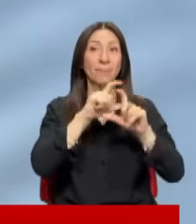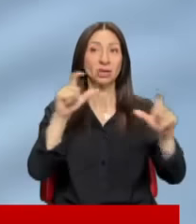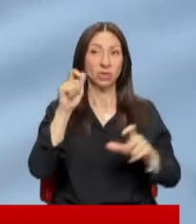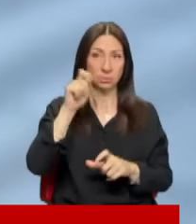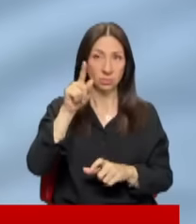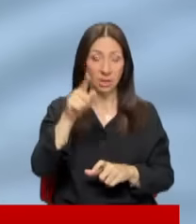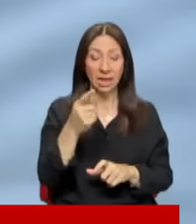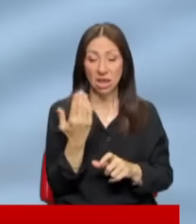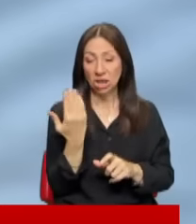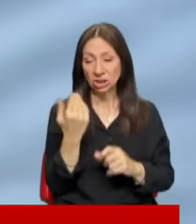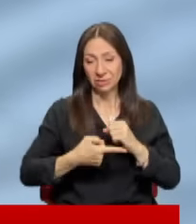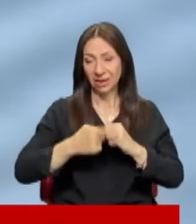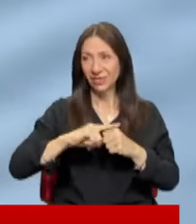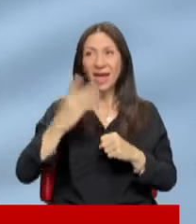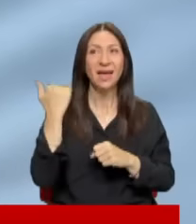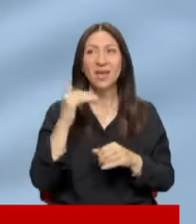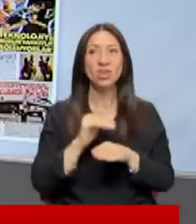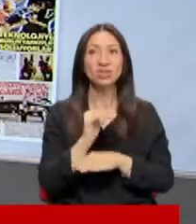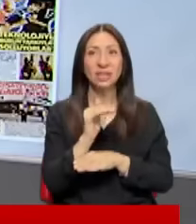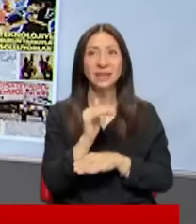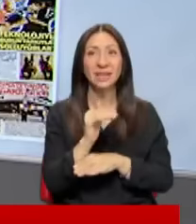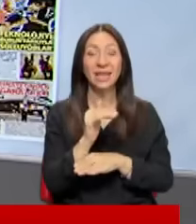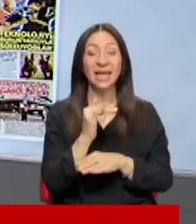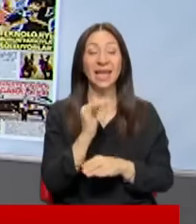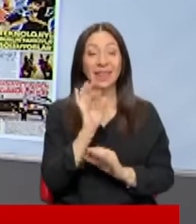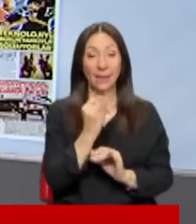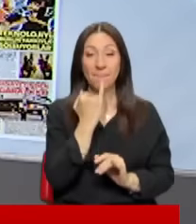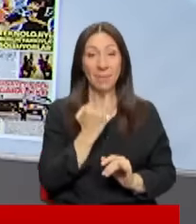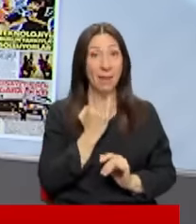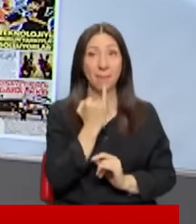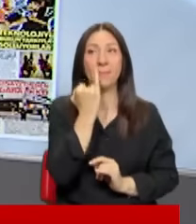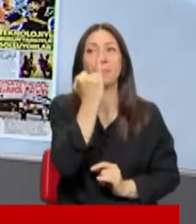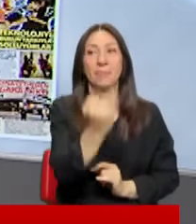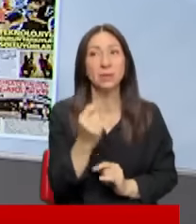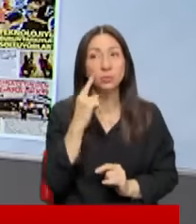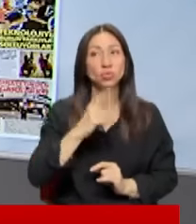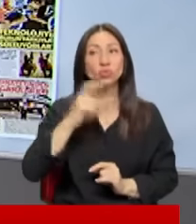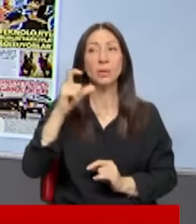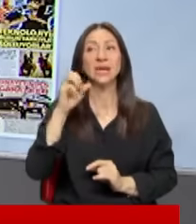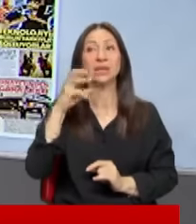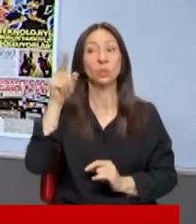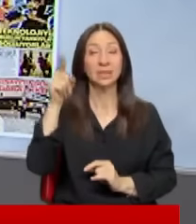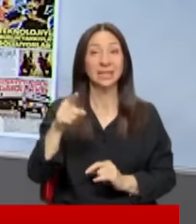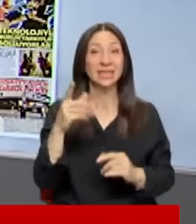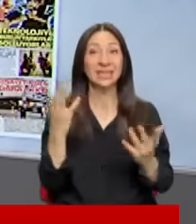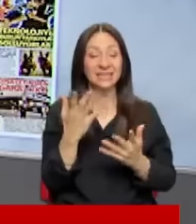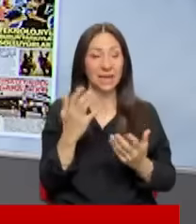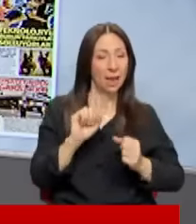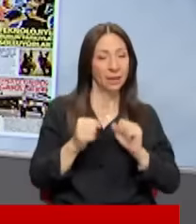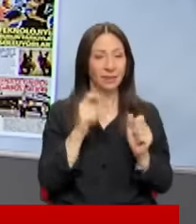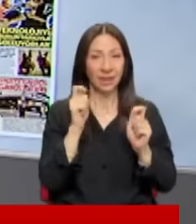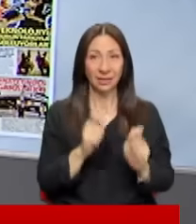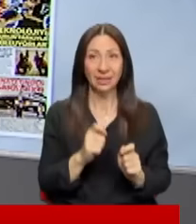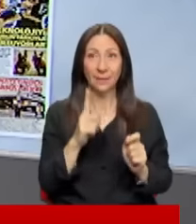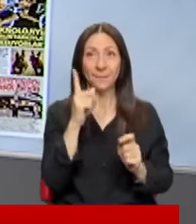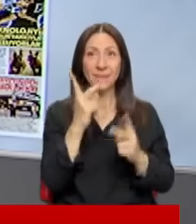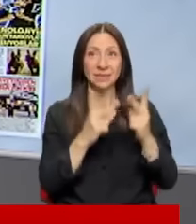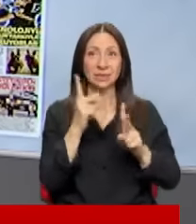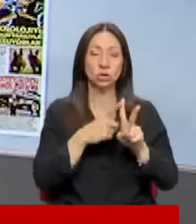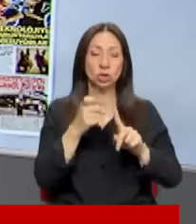atıyor. Geçtiğimiz hafta yaşanan iade-i ziyarette Cumhurbaşkanı Erdoğan'ın nasıl davrandığıyla ilgili bir